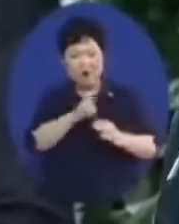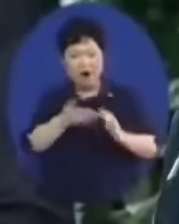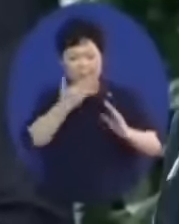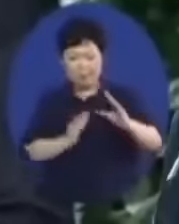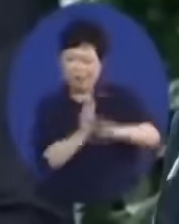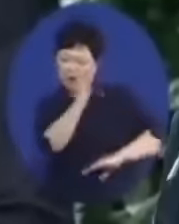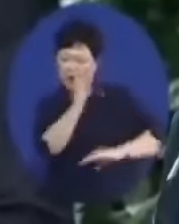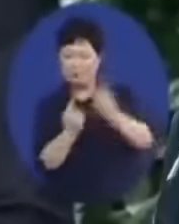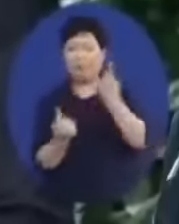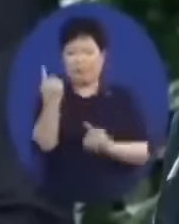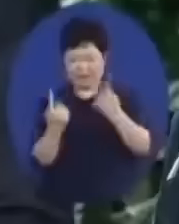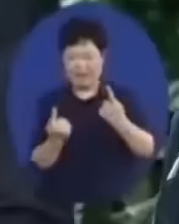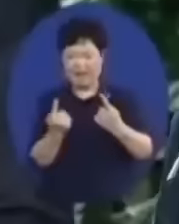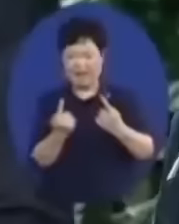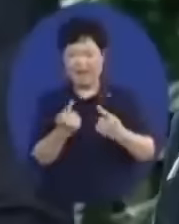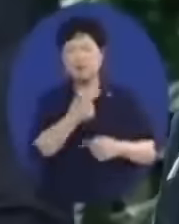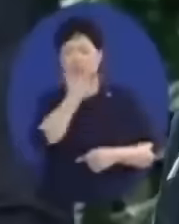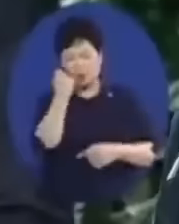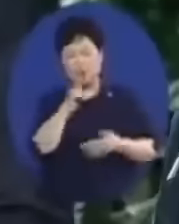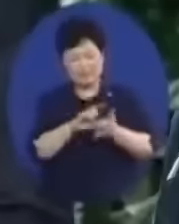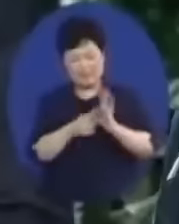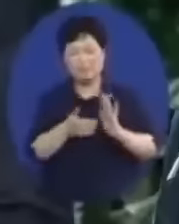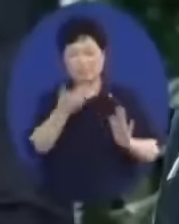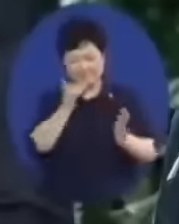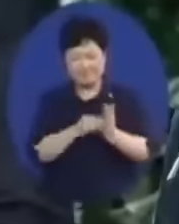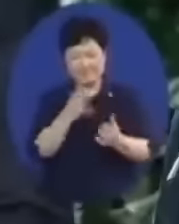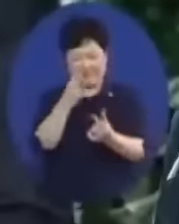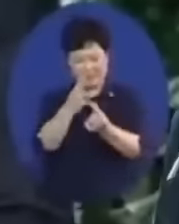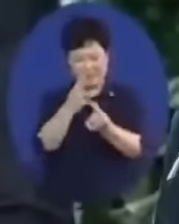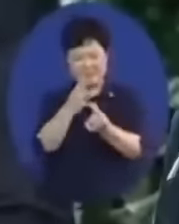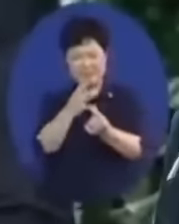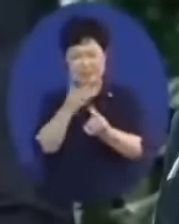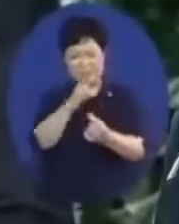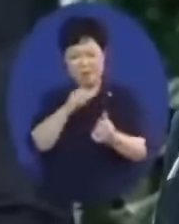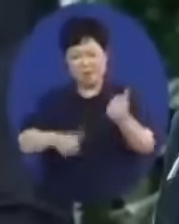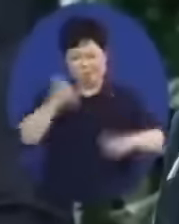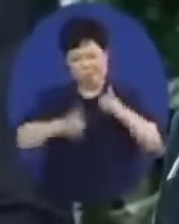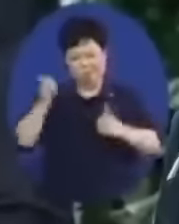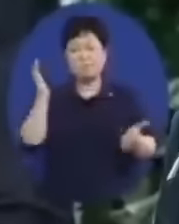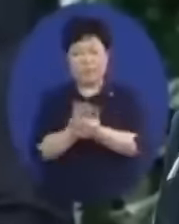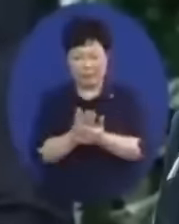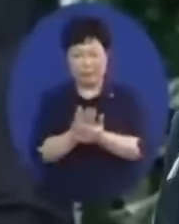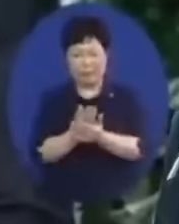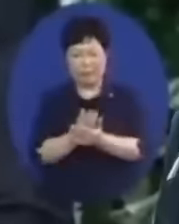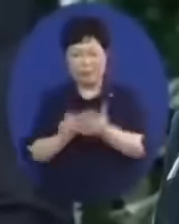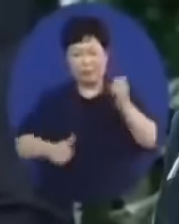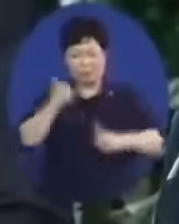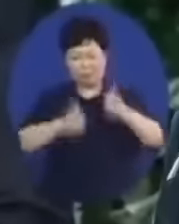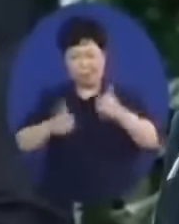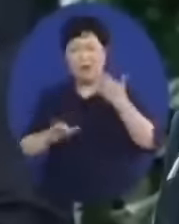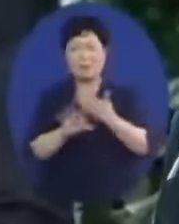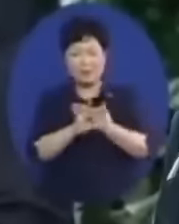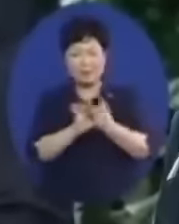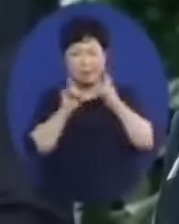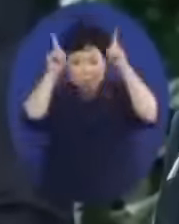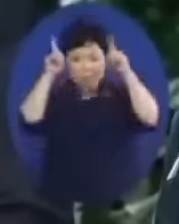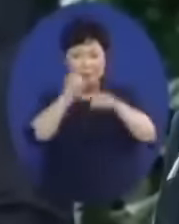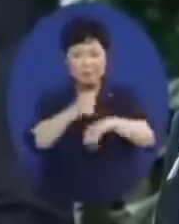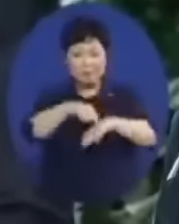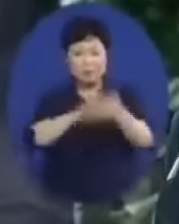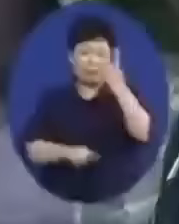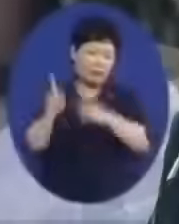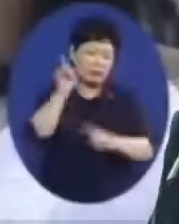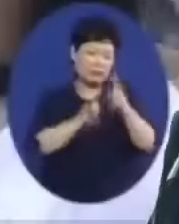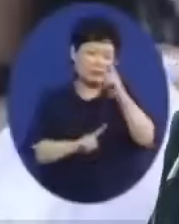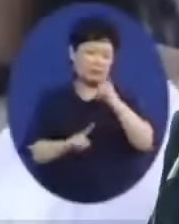것보다도 절식하는 것이 좋다는 것입니다. 그다음 넷째, 화를 내지 말라. 화를 내면은 마음의